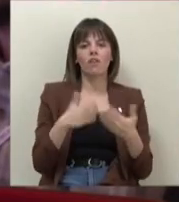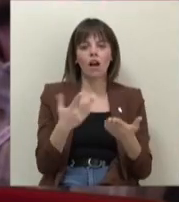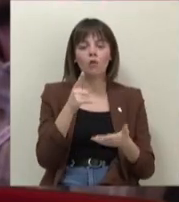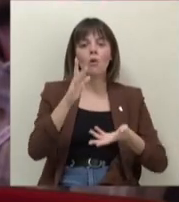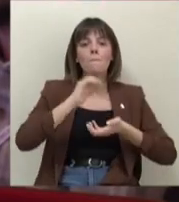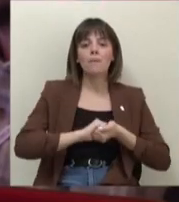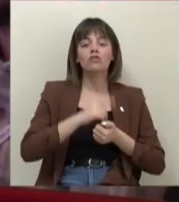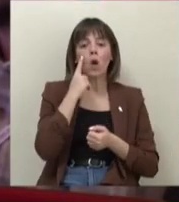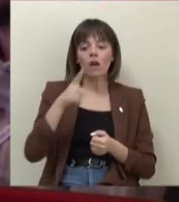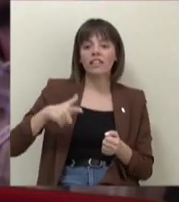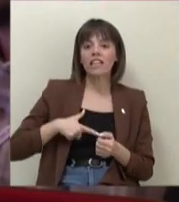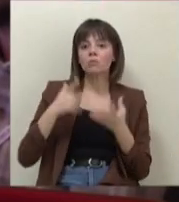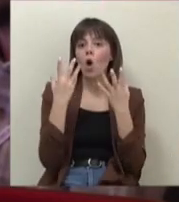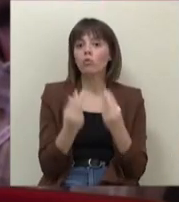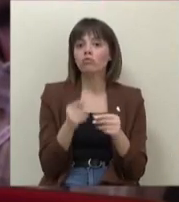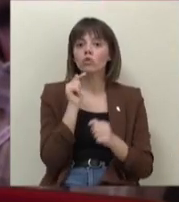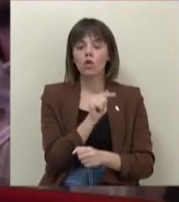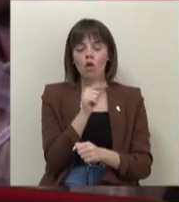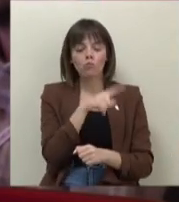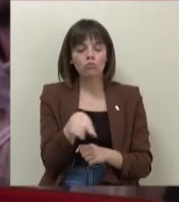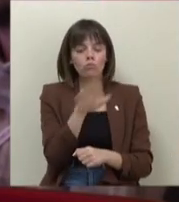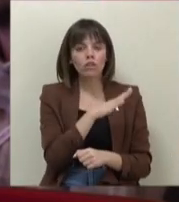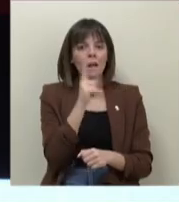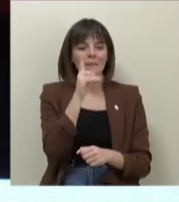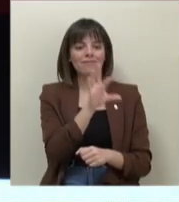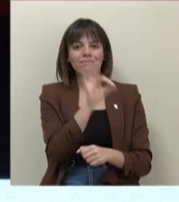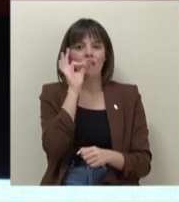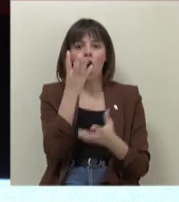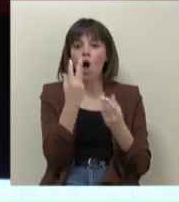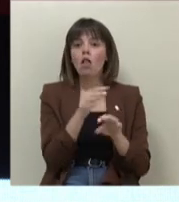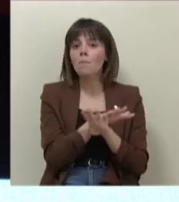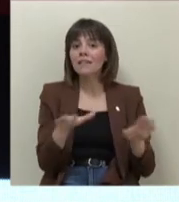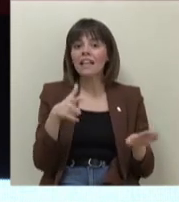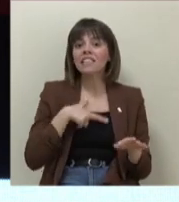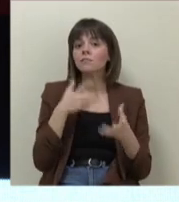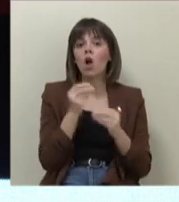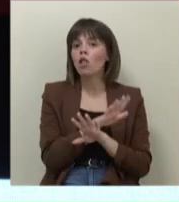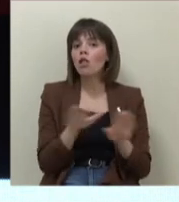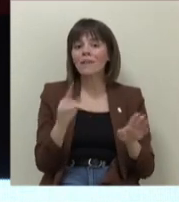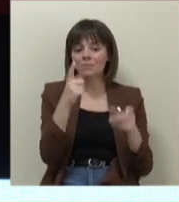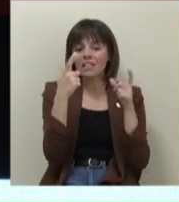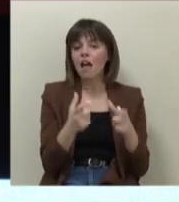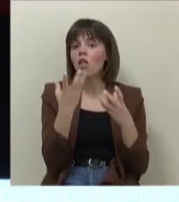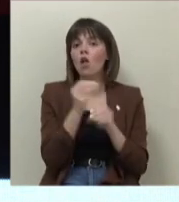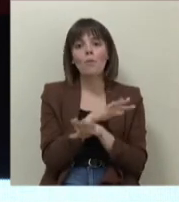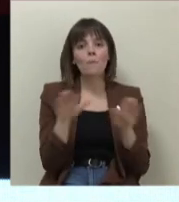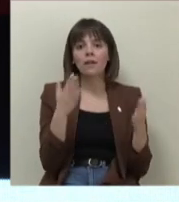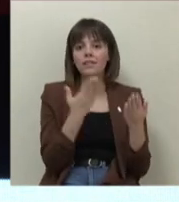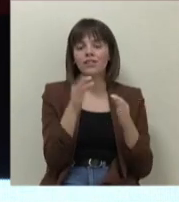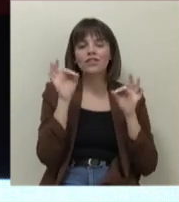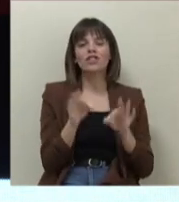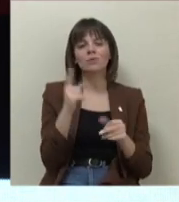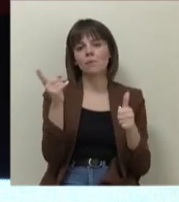Bu bileşen de İzmir'i oluşturuyor. Bunlardan biri olmazsa İzmir de olmaz. Bir kent de olmaz.